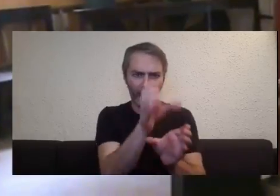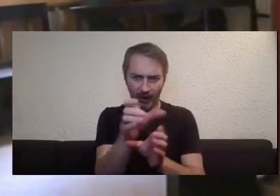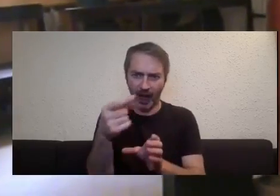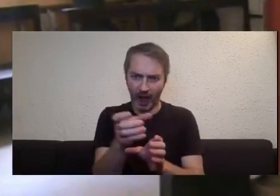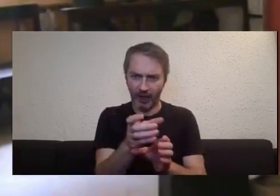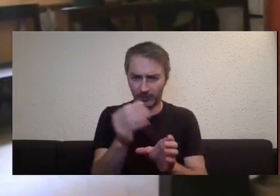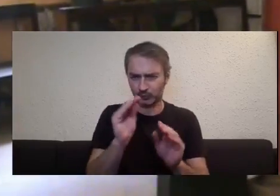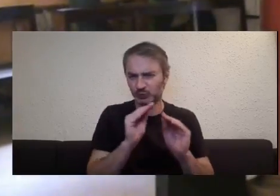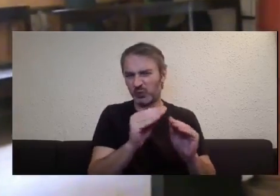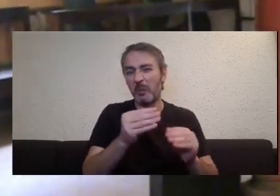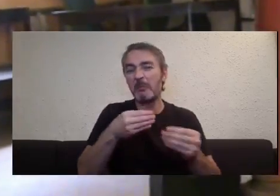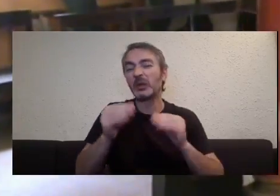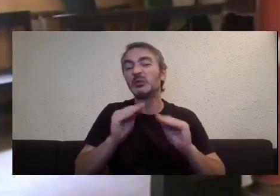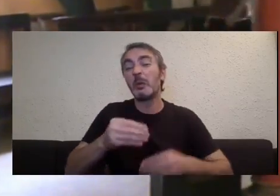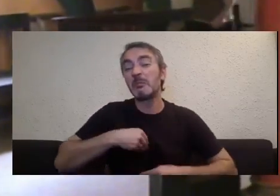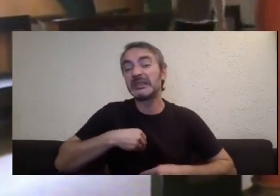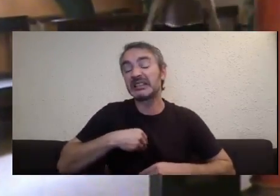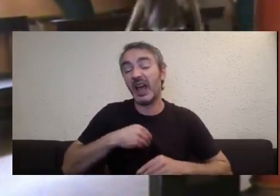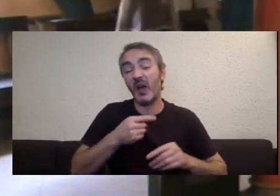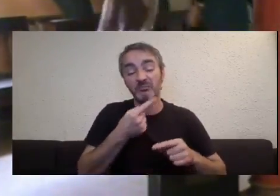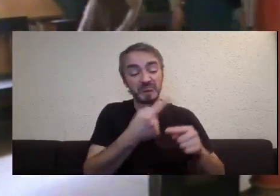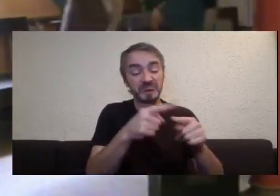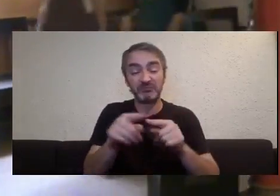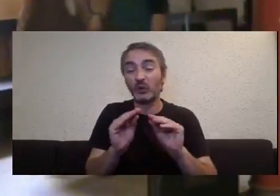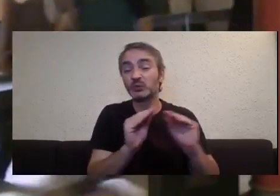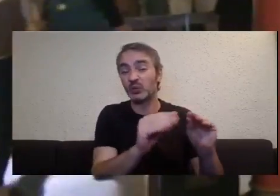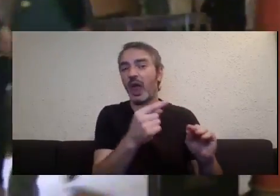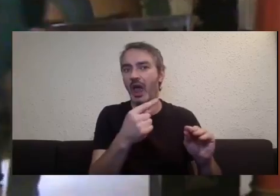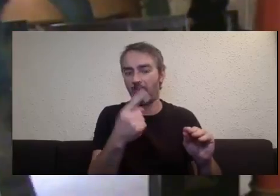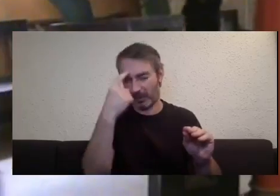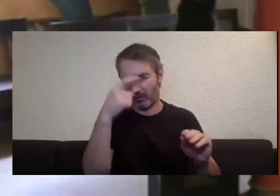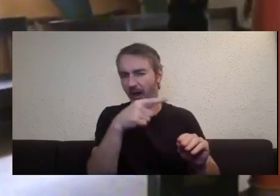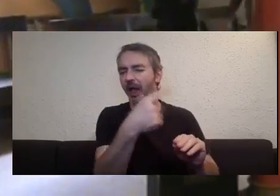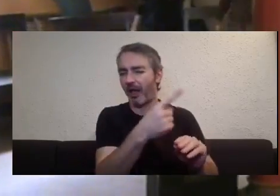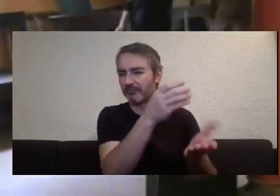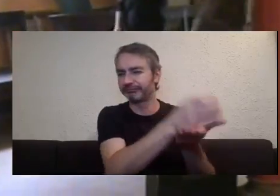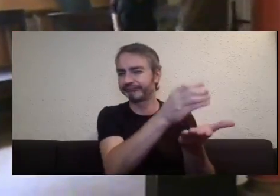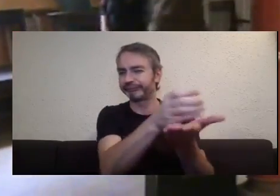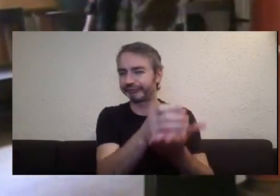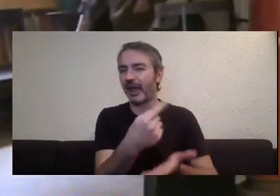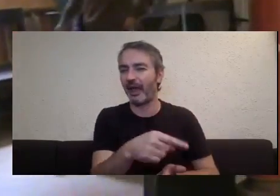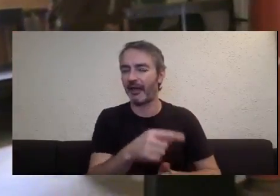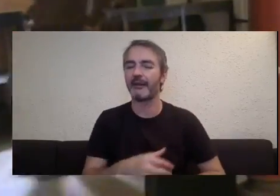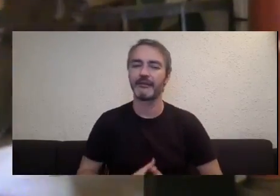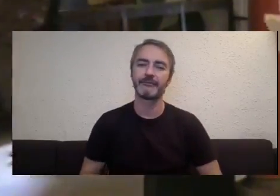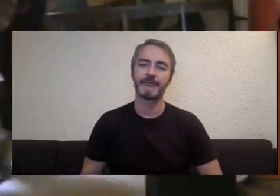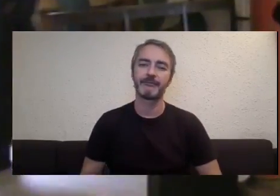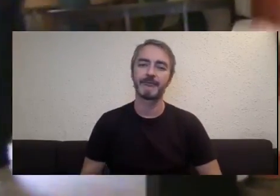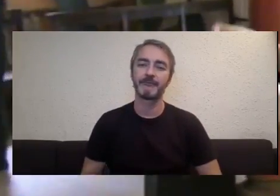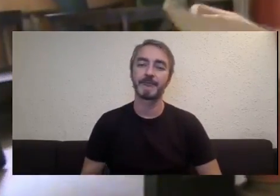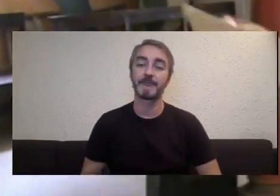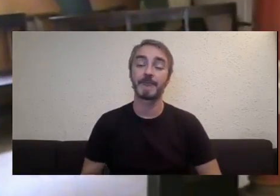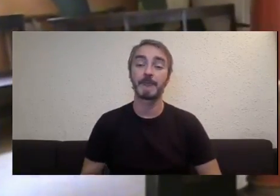hi havia els expots i, bueno, encara estava tot el material de missa i de més encara... Però la presa sí, sí, no.